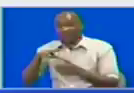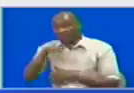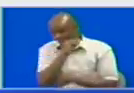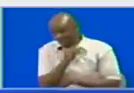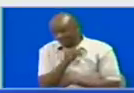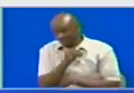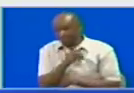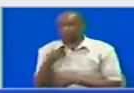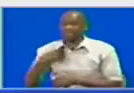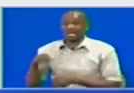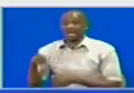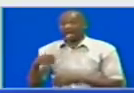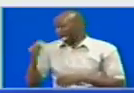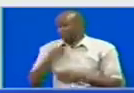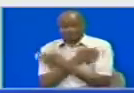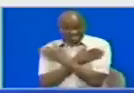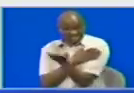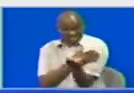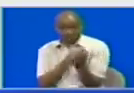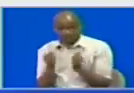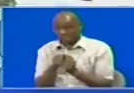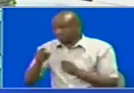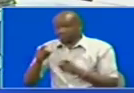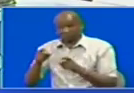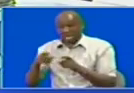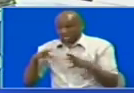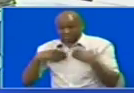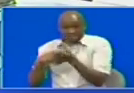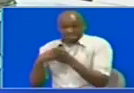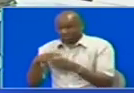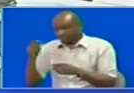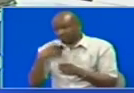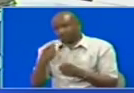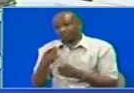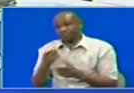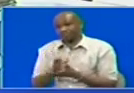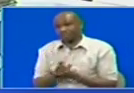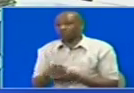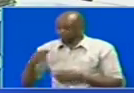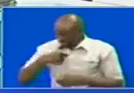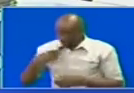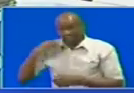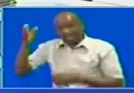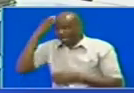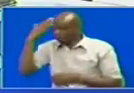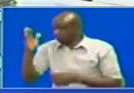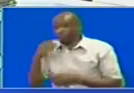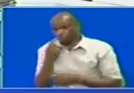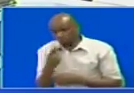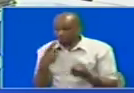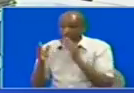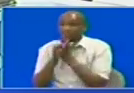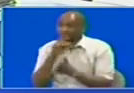wenzako uliokuja nao? Wenzangu hawakumchukua yule Tom Odhiambo lakini walimchukua Intense John. Sasa kule mimi sijui Intense John anazungumza naye